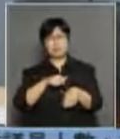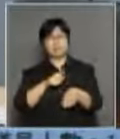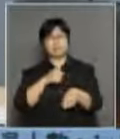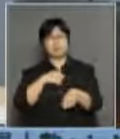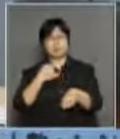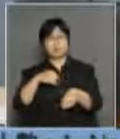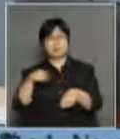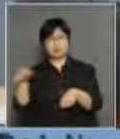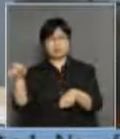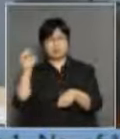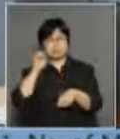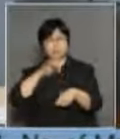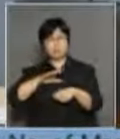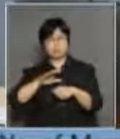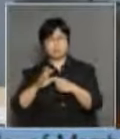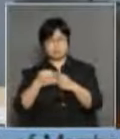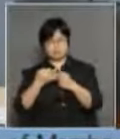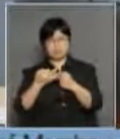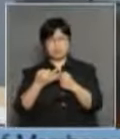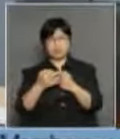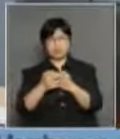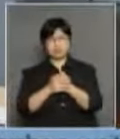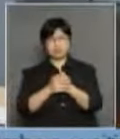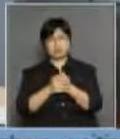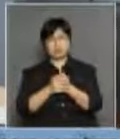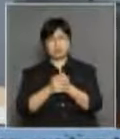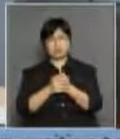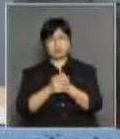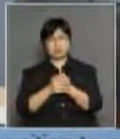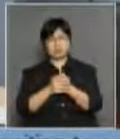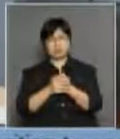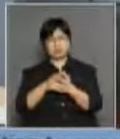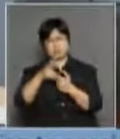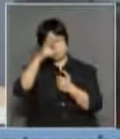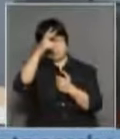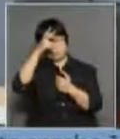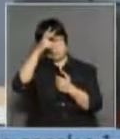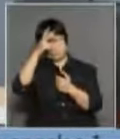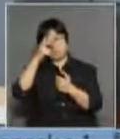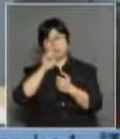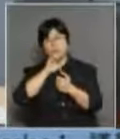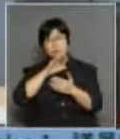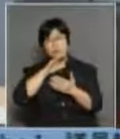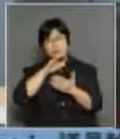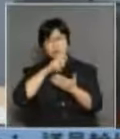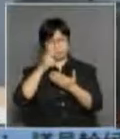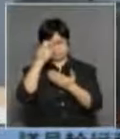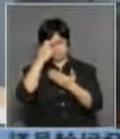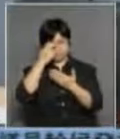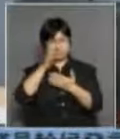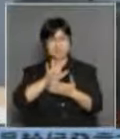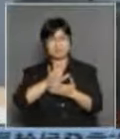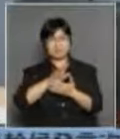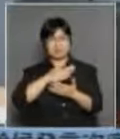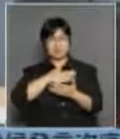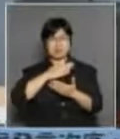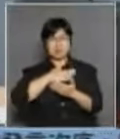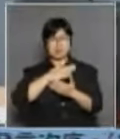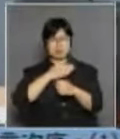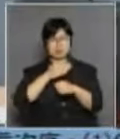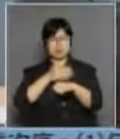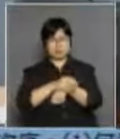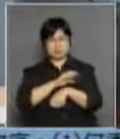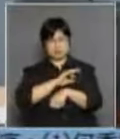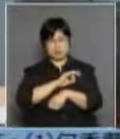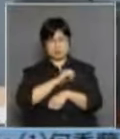咁佢就話啦。第三方面，政府說如果不審查便恐怕社會要